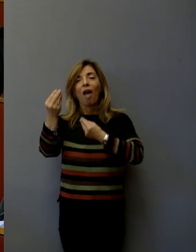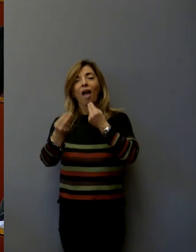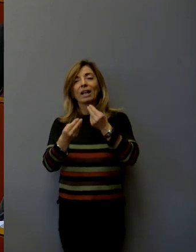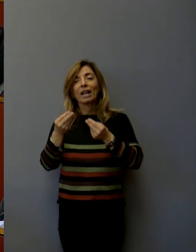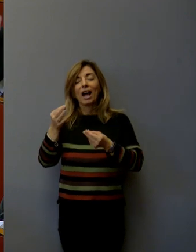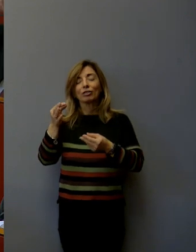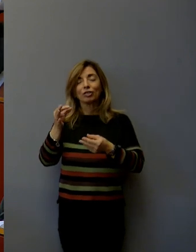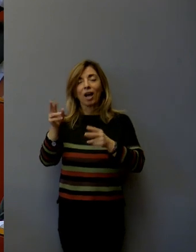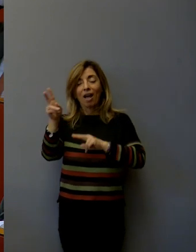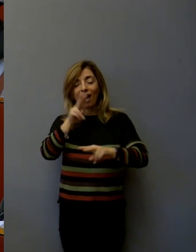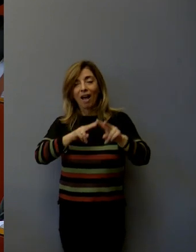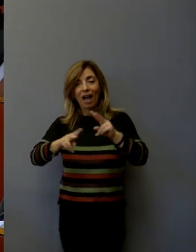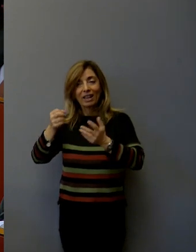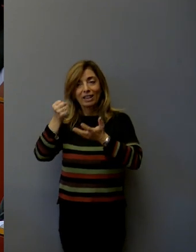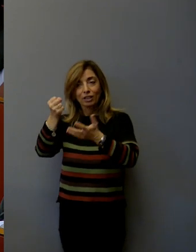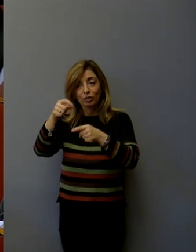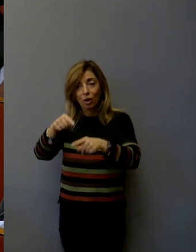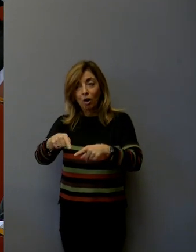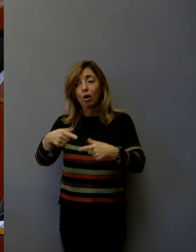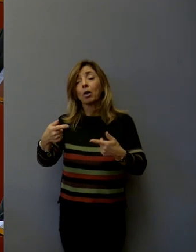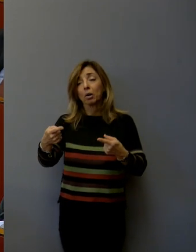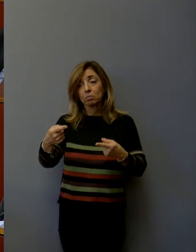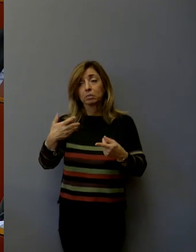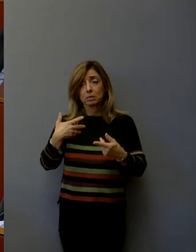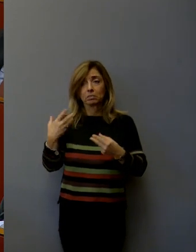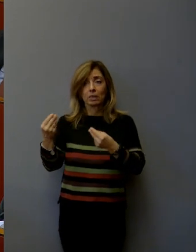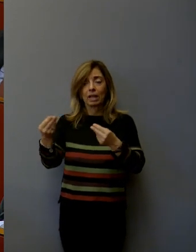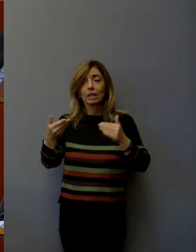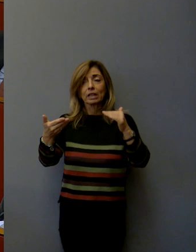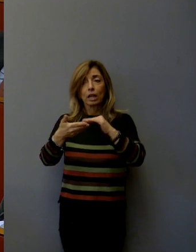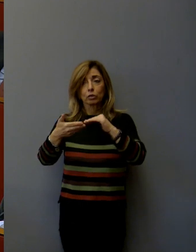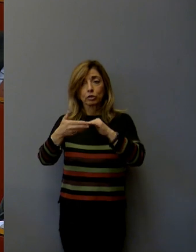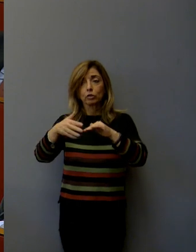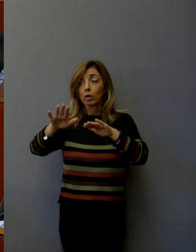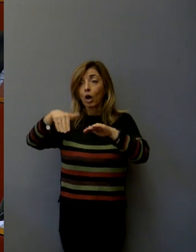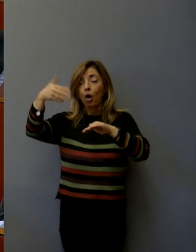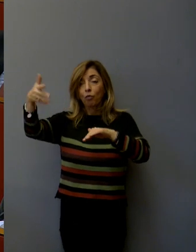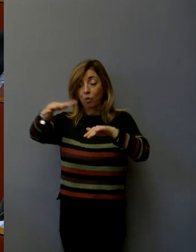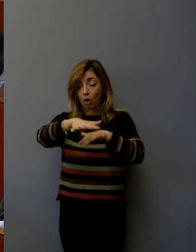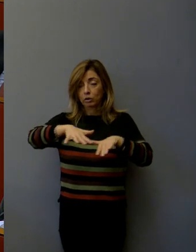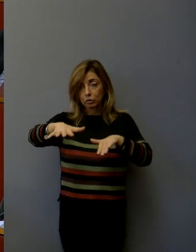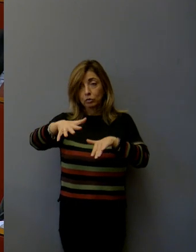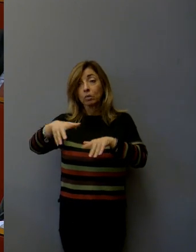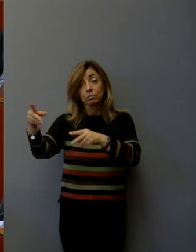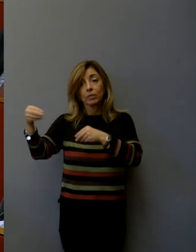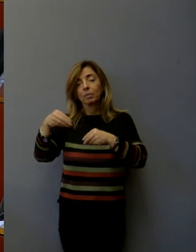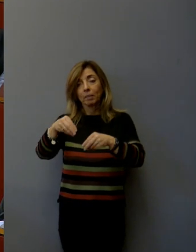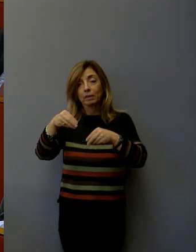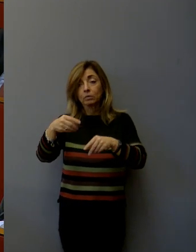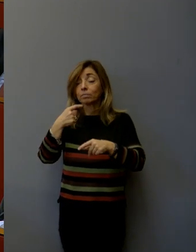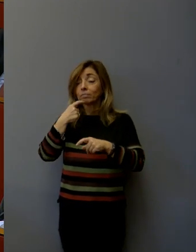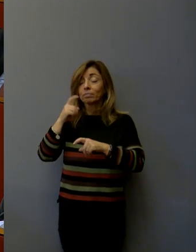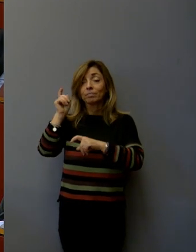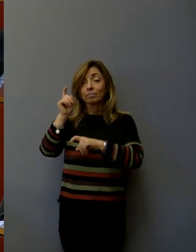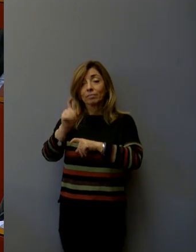da fuori zona San Teodoro tutti quelli che hanno visto questo parco hanno apprezzato la sua bellezza la necessità